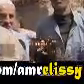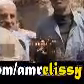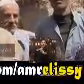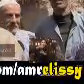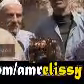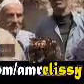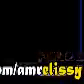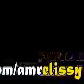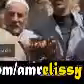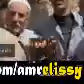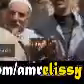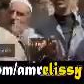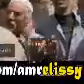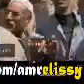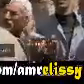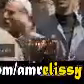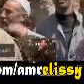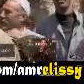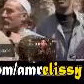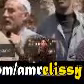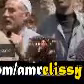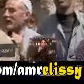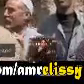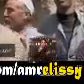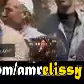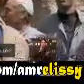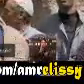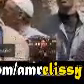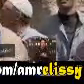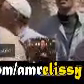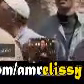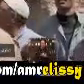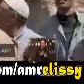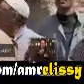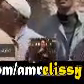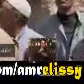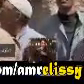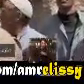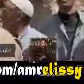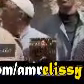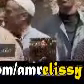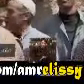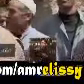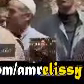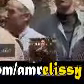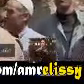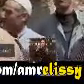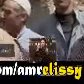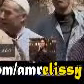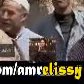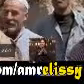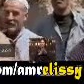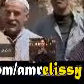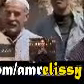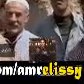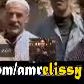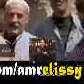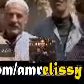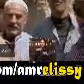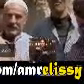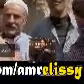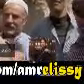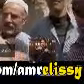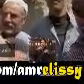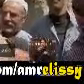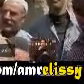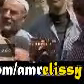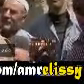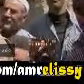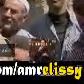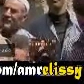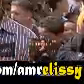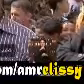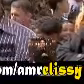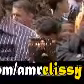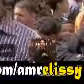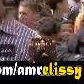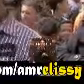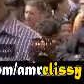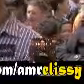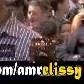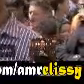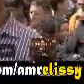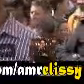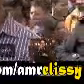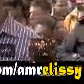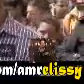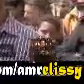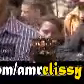ومش موجود. يعني حصتنا في الشهر هنا المفروض احسن من 1000 انبوبه، ما بيشوفوش، وبيع الانابيب بره ب50 جنيه و100 جنيه. ما فيش